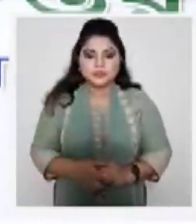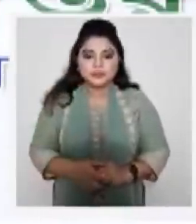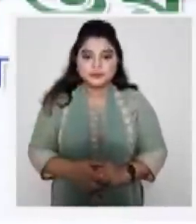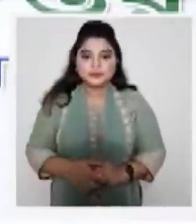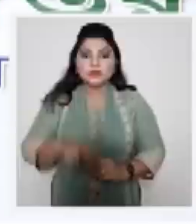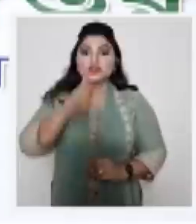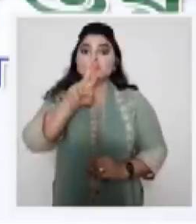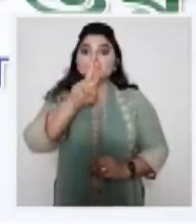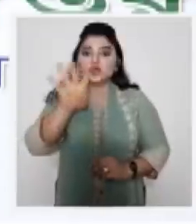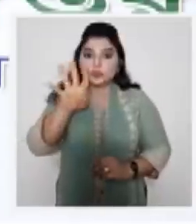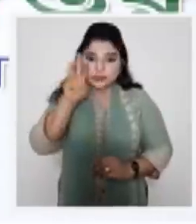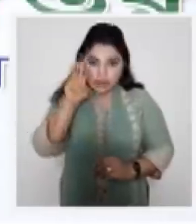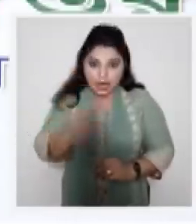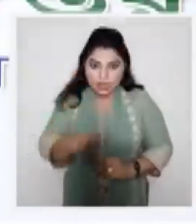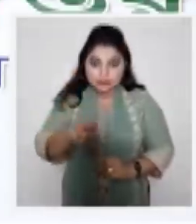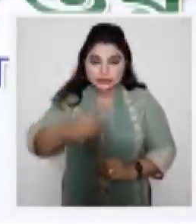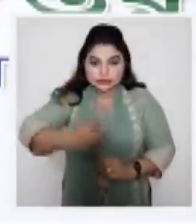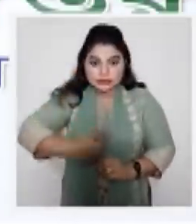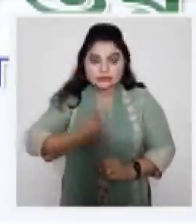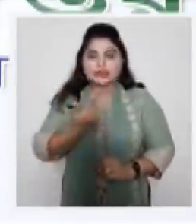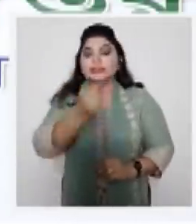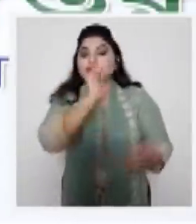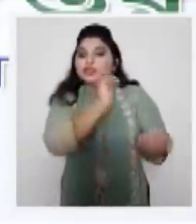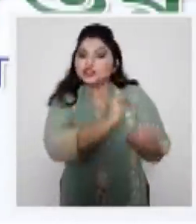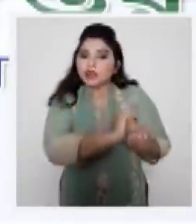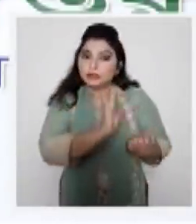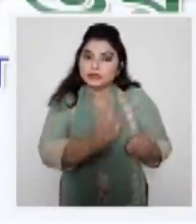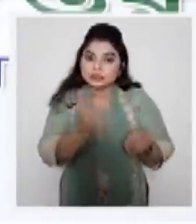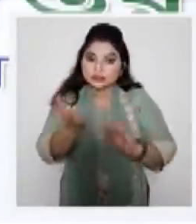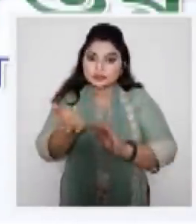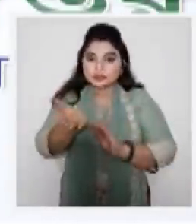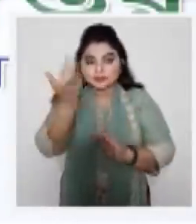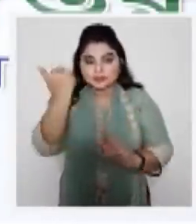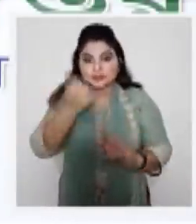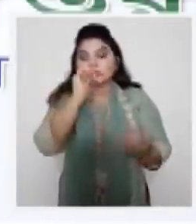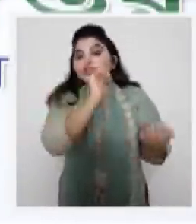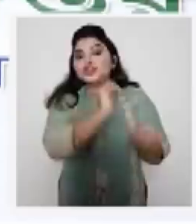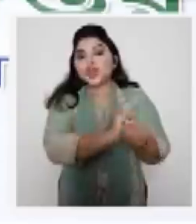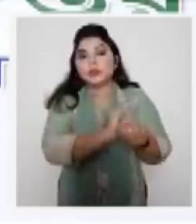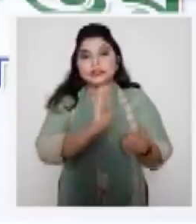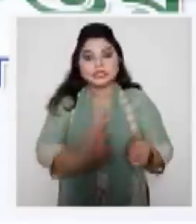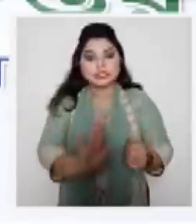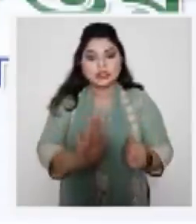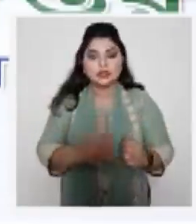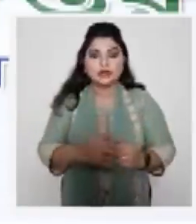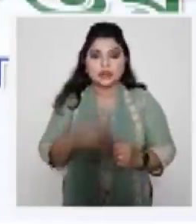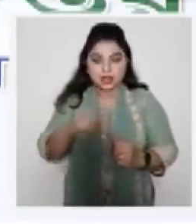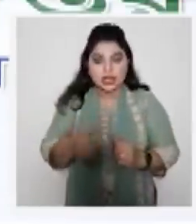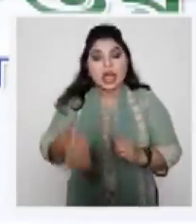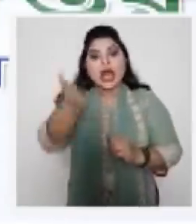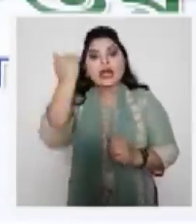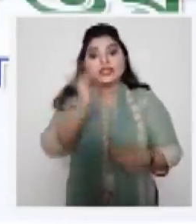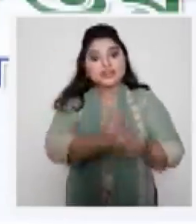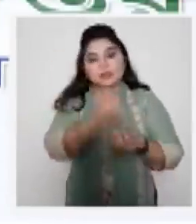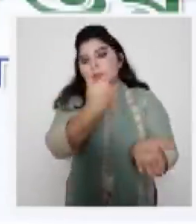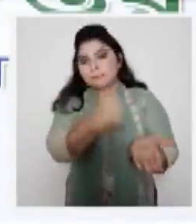23,09,925টি। এখানে উল্লেখ্য যে 24,000 ব্যক্তিগত সুরক্ষা সামগ্রী যা আগে